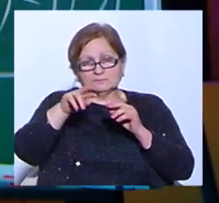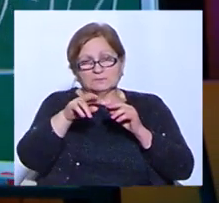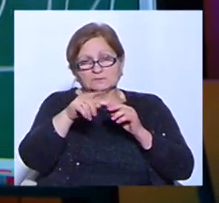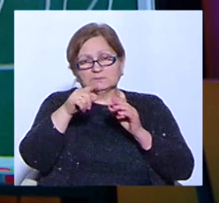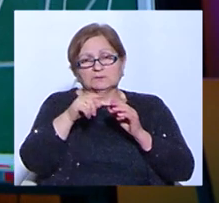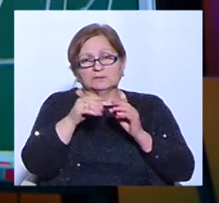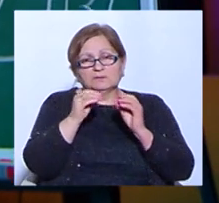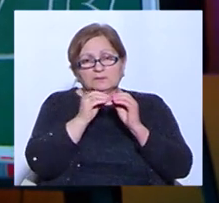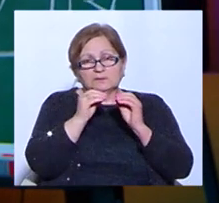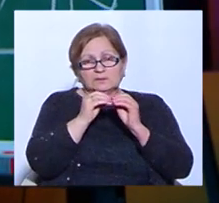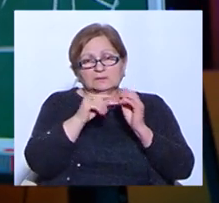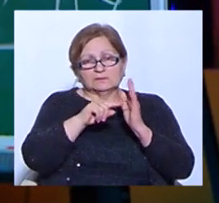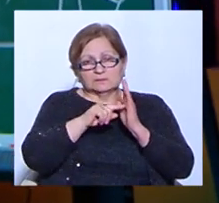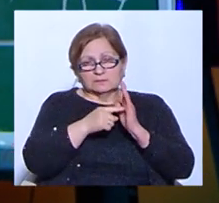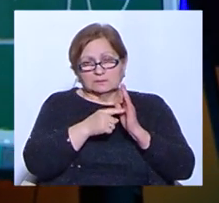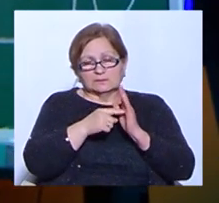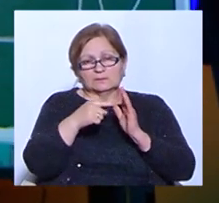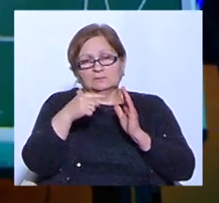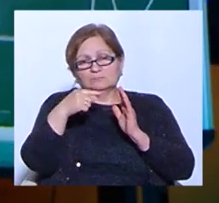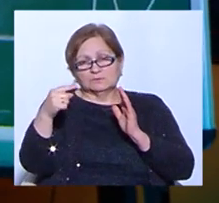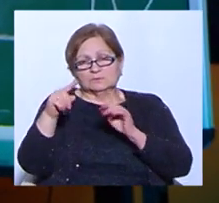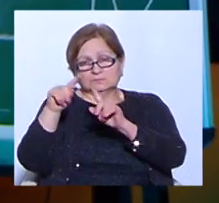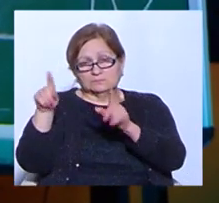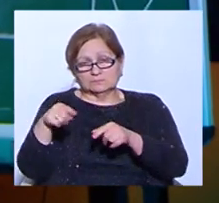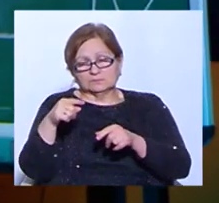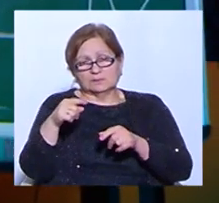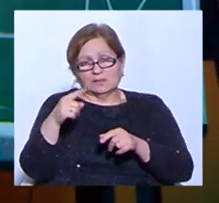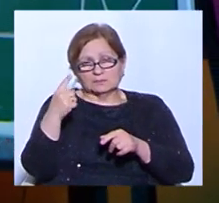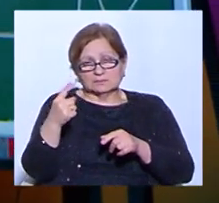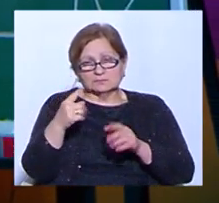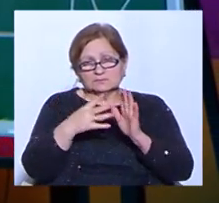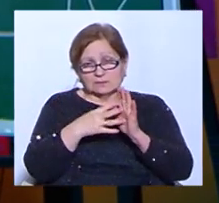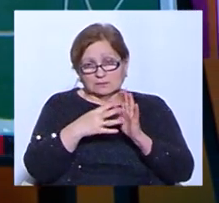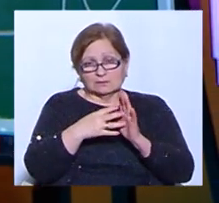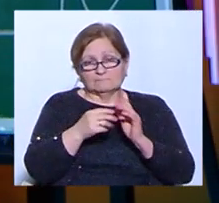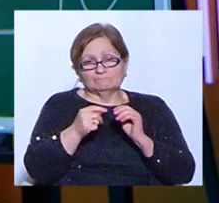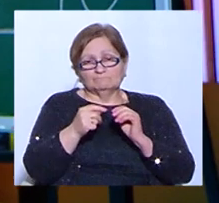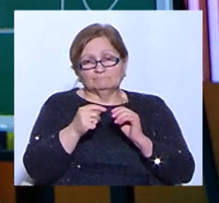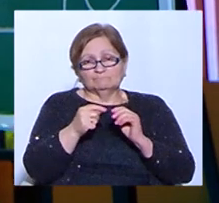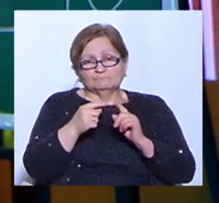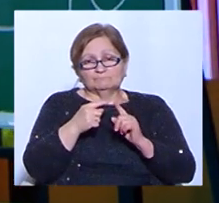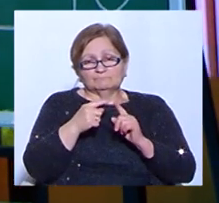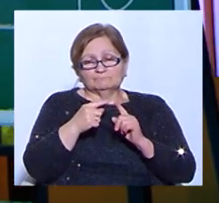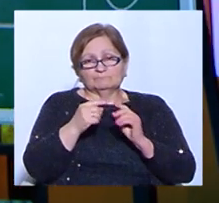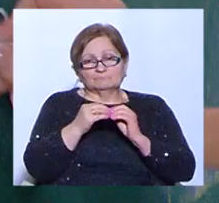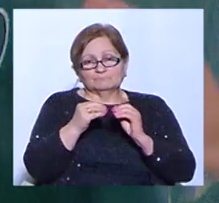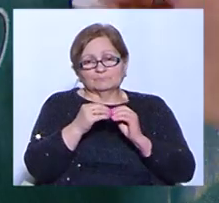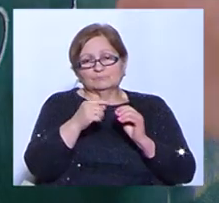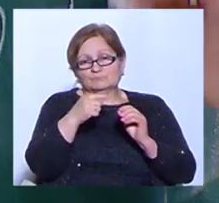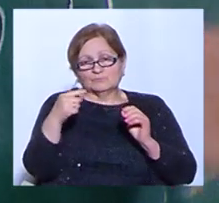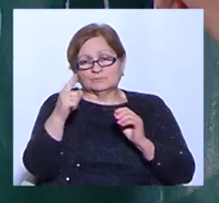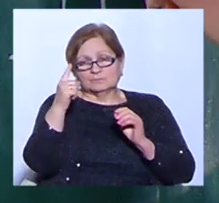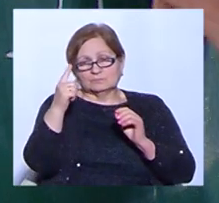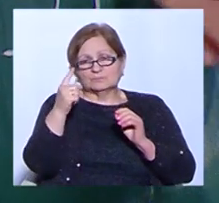10-ჯერ 10 მინუს 1, რაც არის 9 და პლუს 10 მინუს